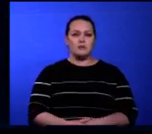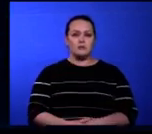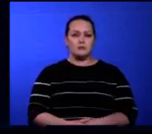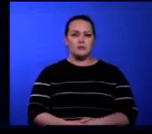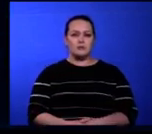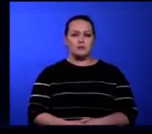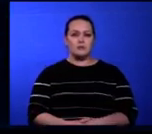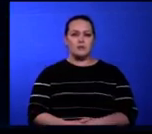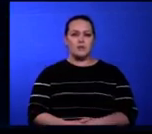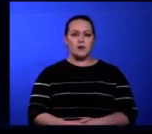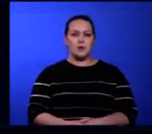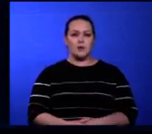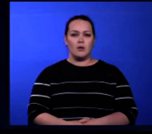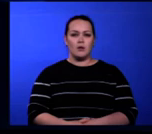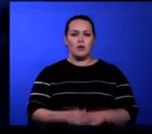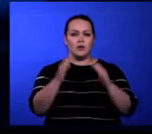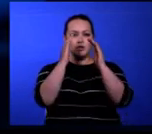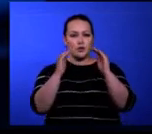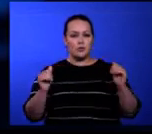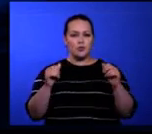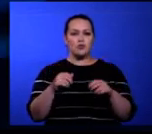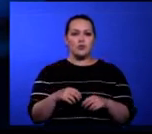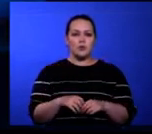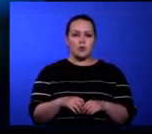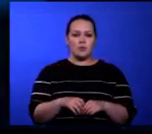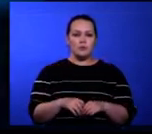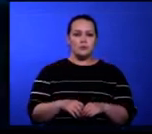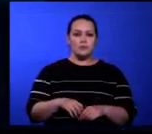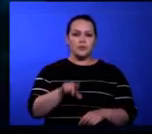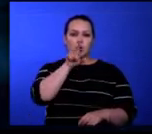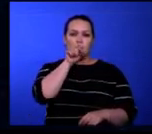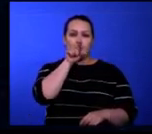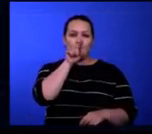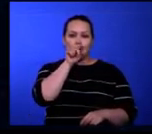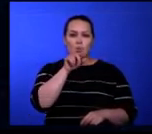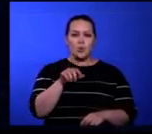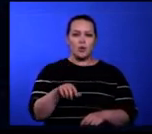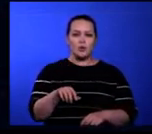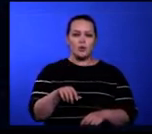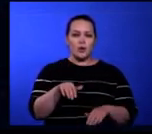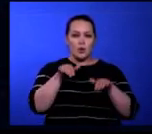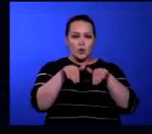Избушка там на курьих ножках стоит без окон, без дверей.